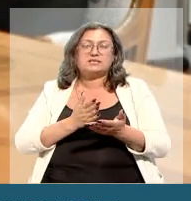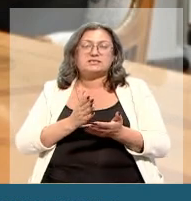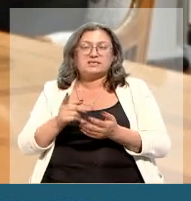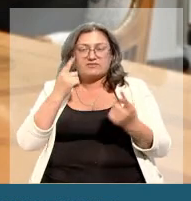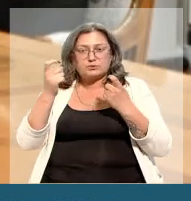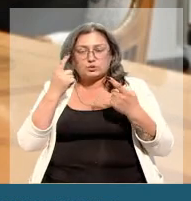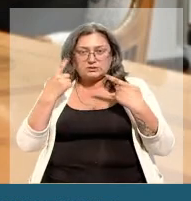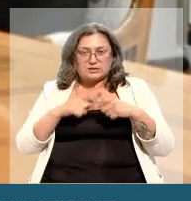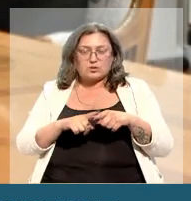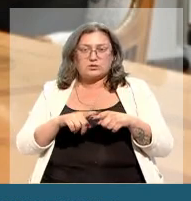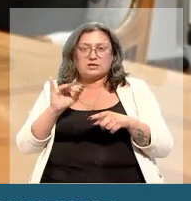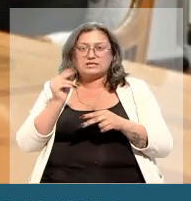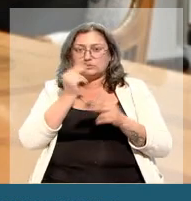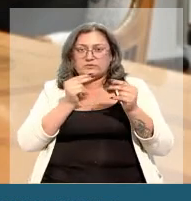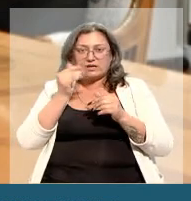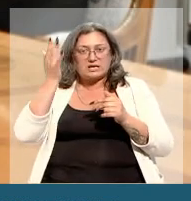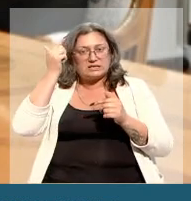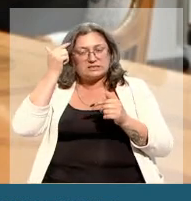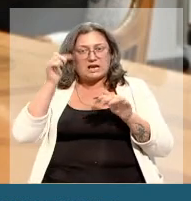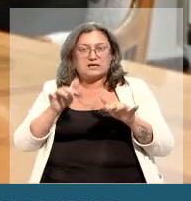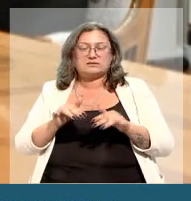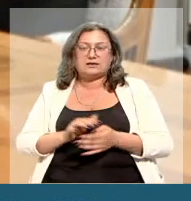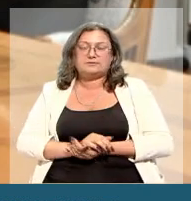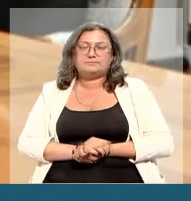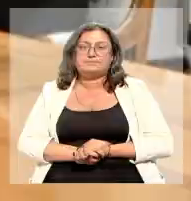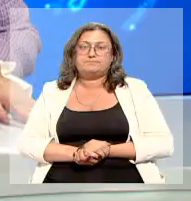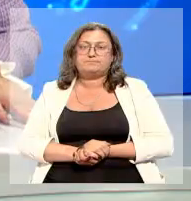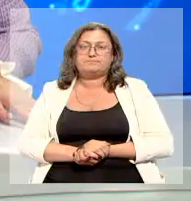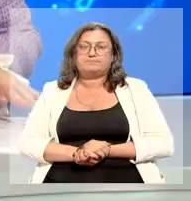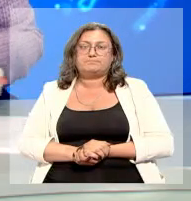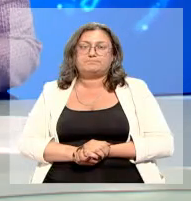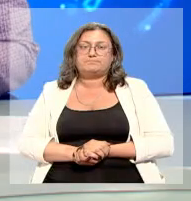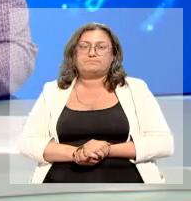информационных технологий и искусственного интеллекта.